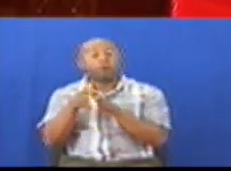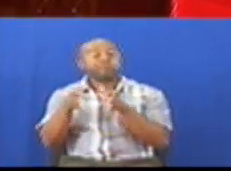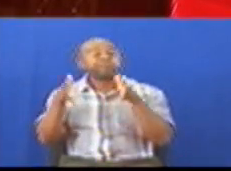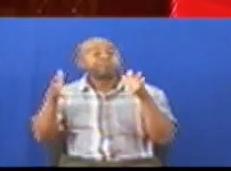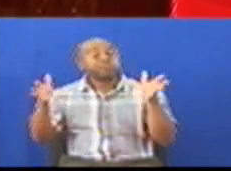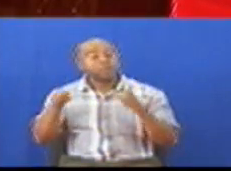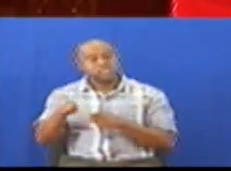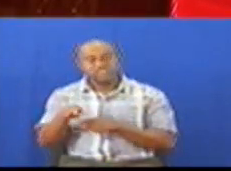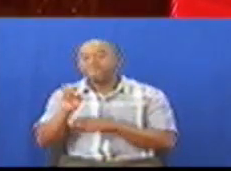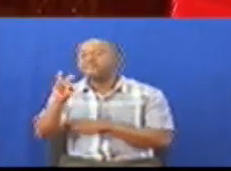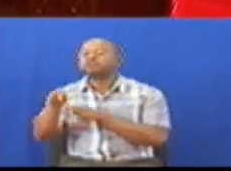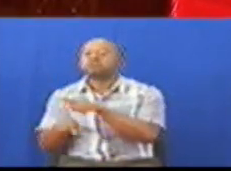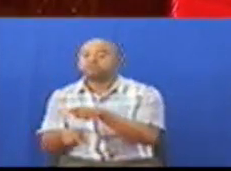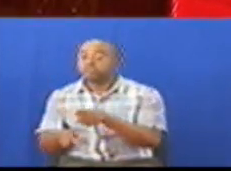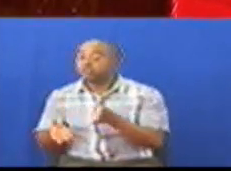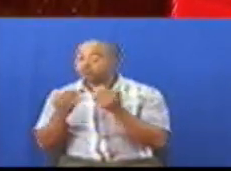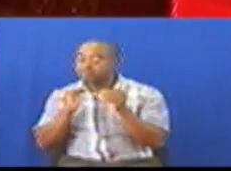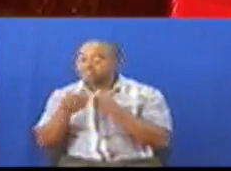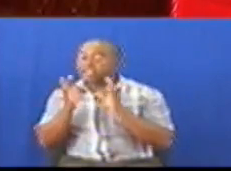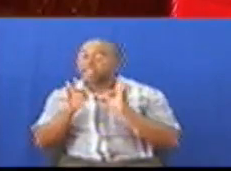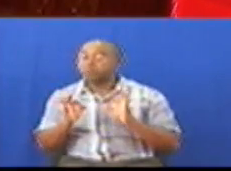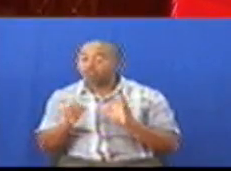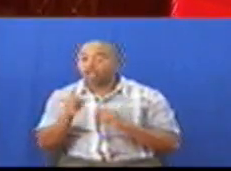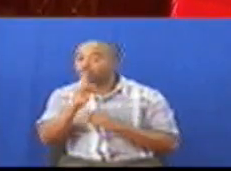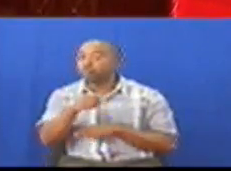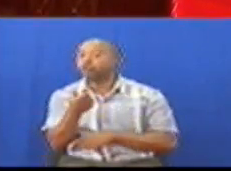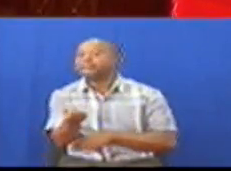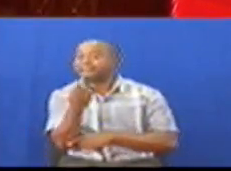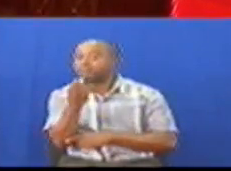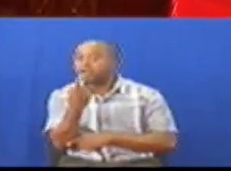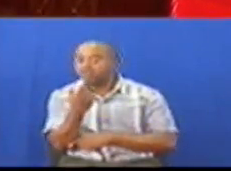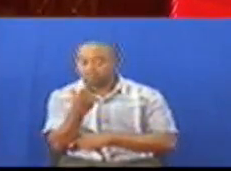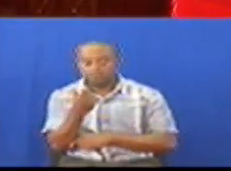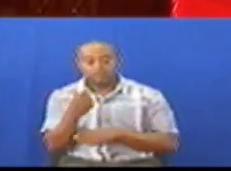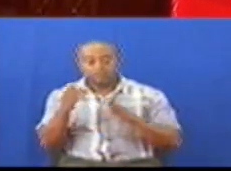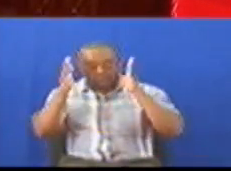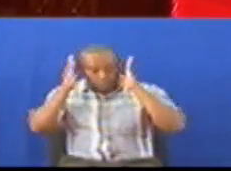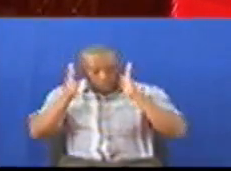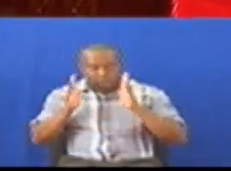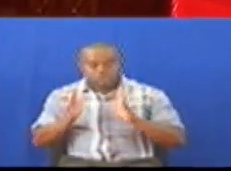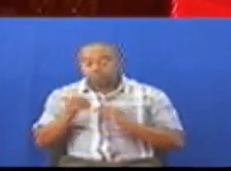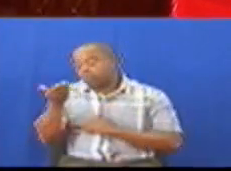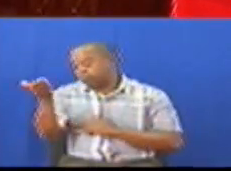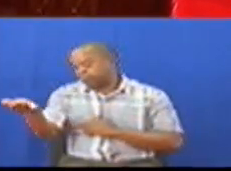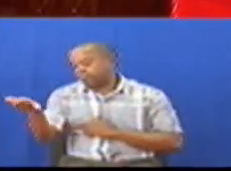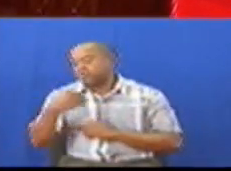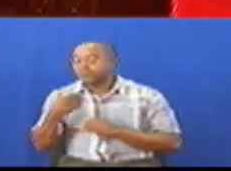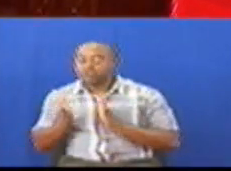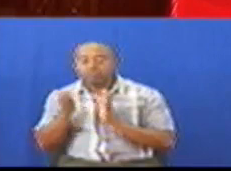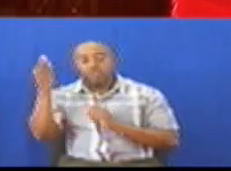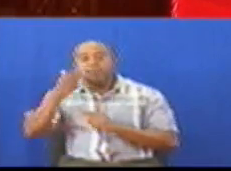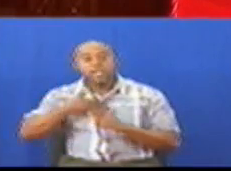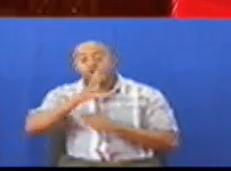yatakapoanza, hivyo kinga ni bora kuliko mali. Mheshimiwa Naibu Spika, naomba hotuba yangu yote ingie kwenye ansadi